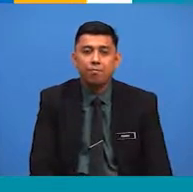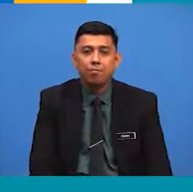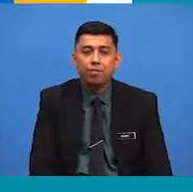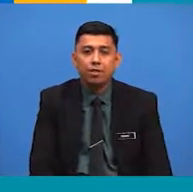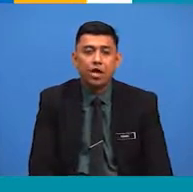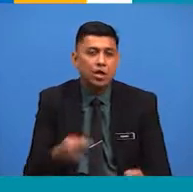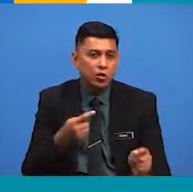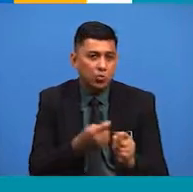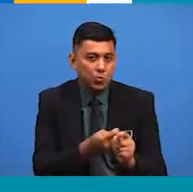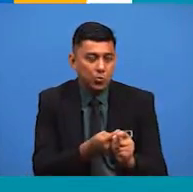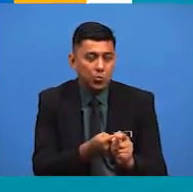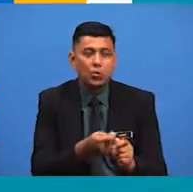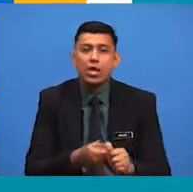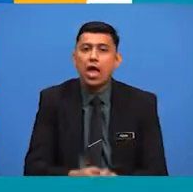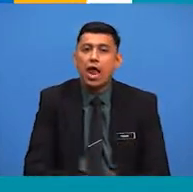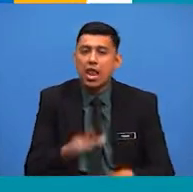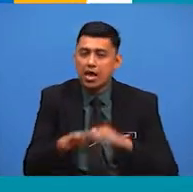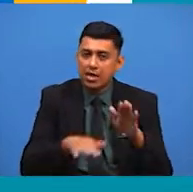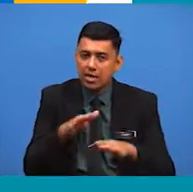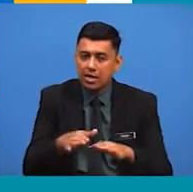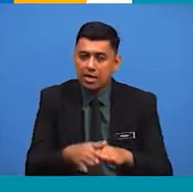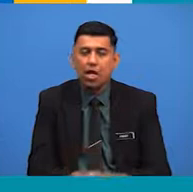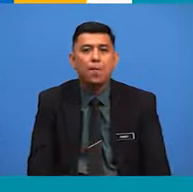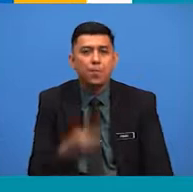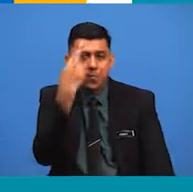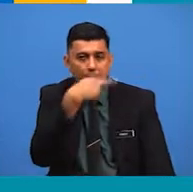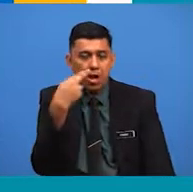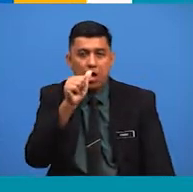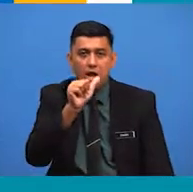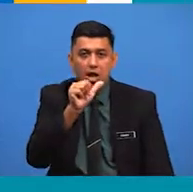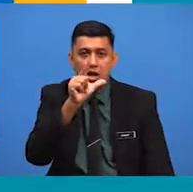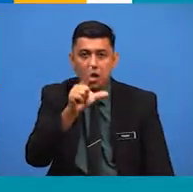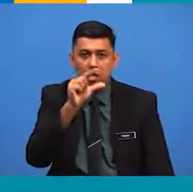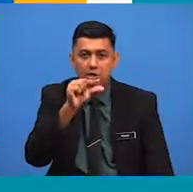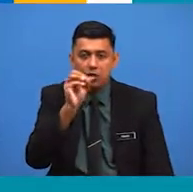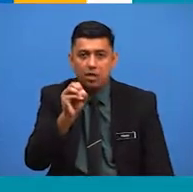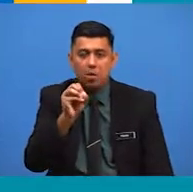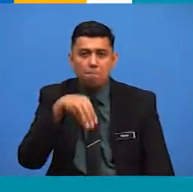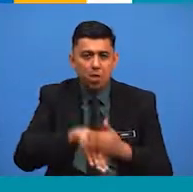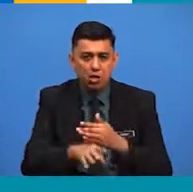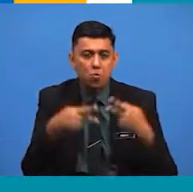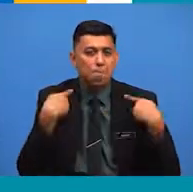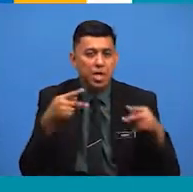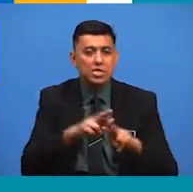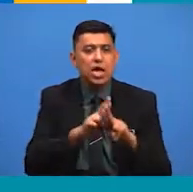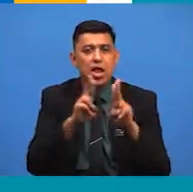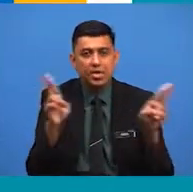Urutan langkah yang disebutkan sebentar tadi merupakan algoritma untuk memasuki pasar raya.